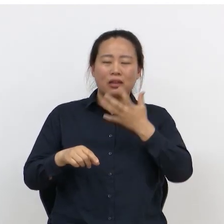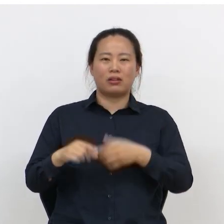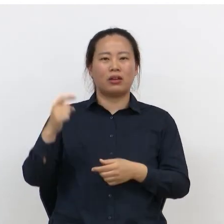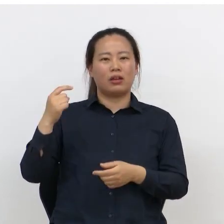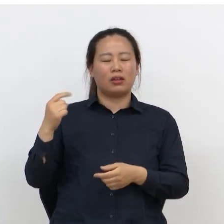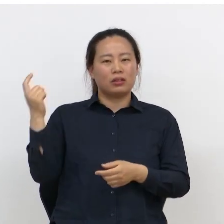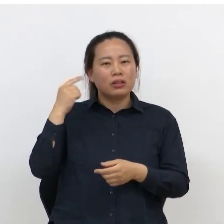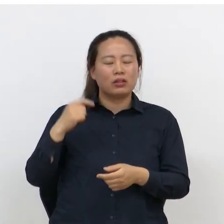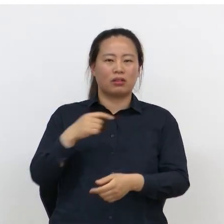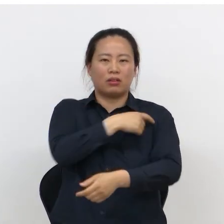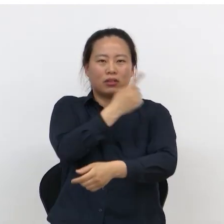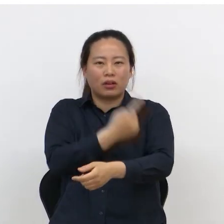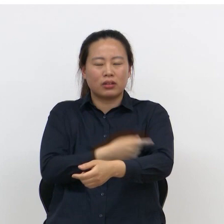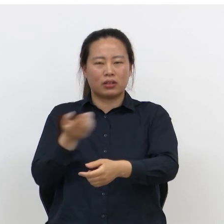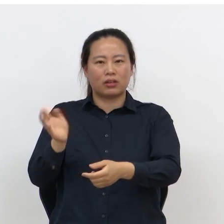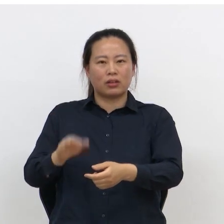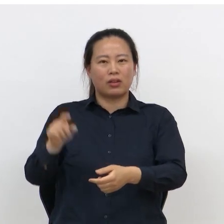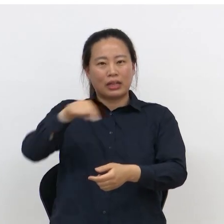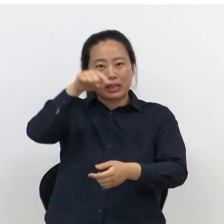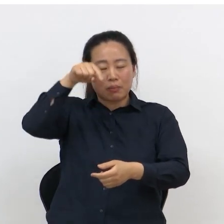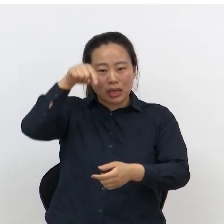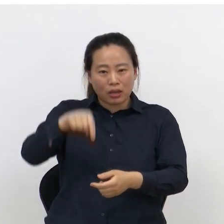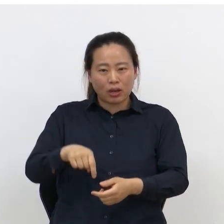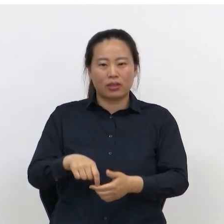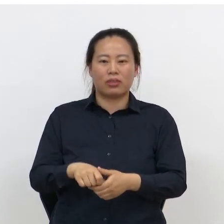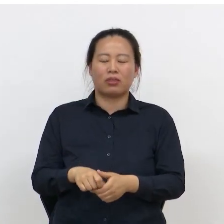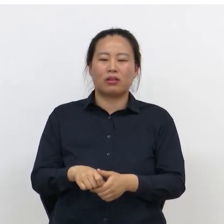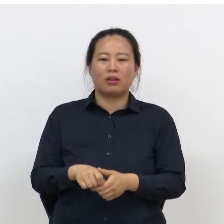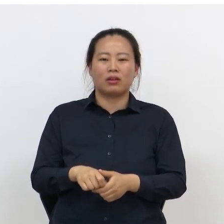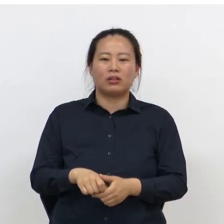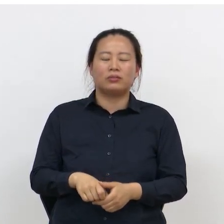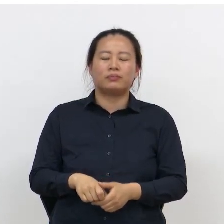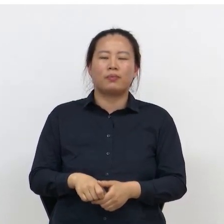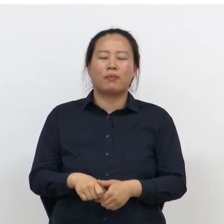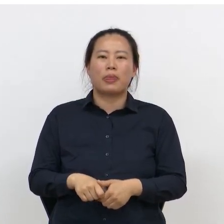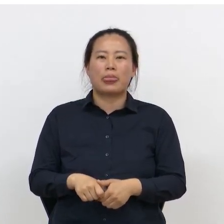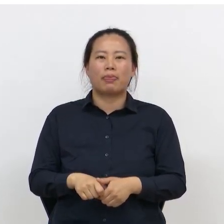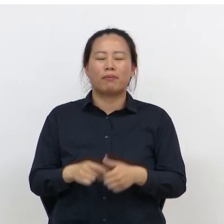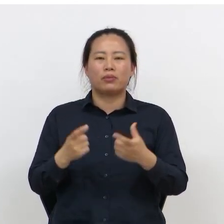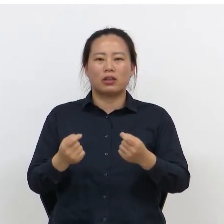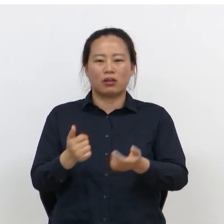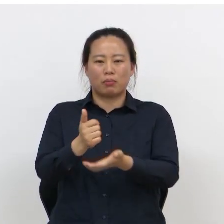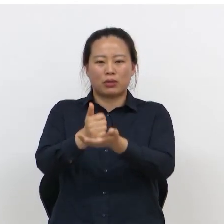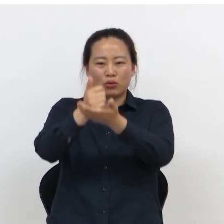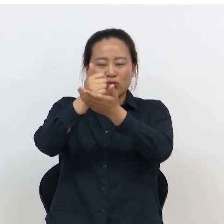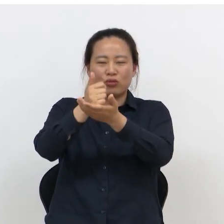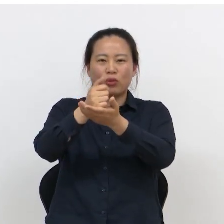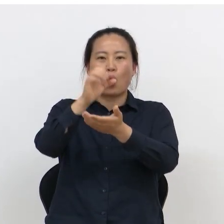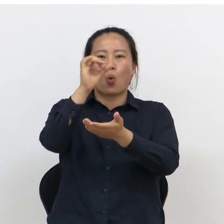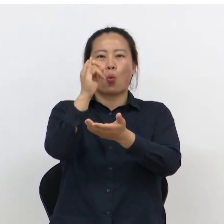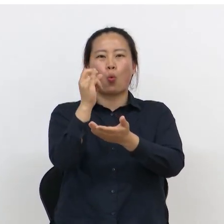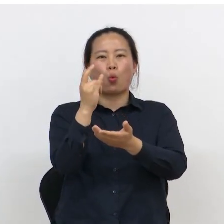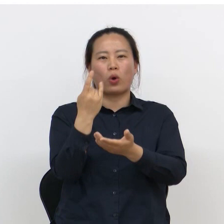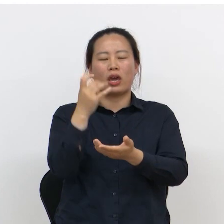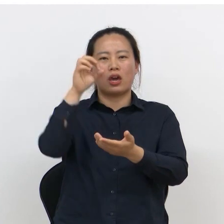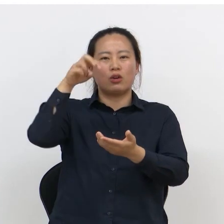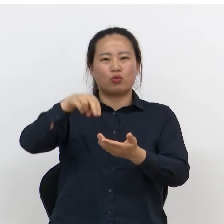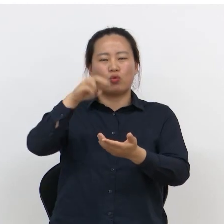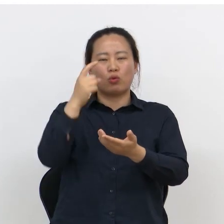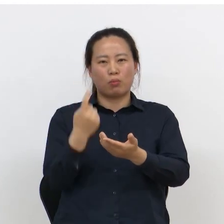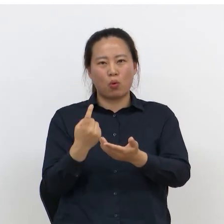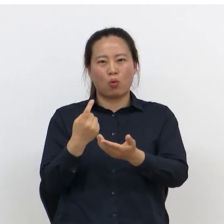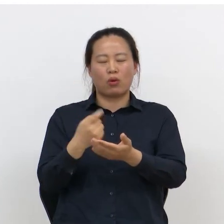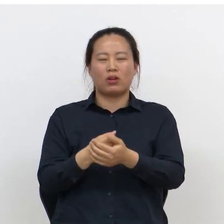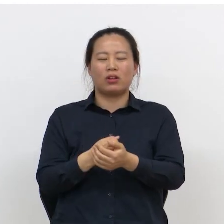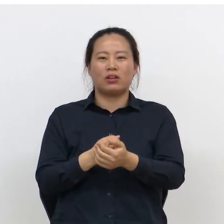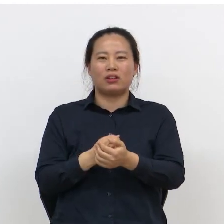청력인 사람의 달팽이는 아닙니다. 3,500개의 뇌 유모세포가 있고 이거를 떠받쳐주는 외 유모세포 삼총사가 쫙 있는 이런